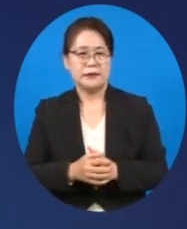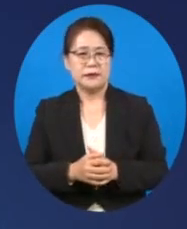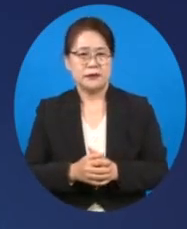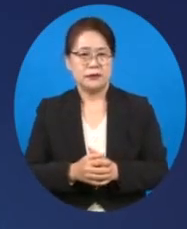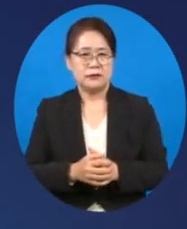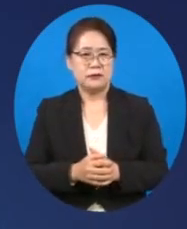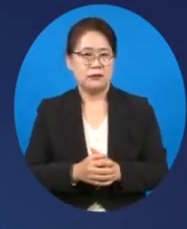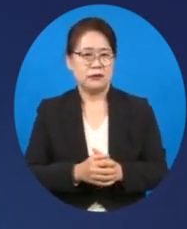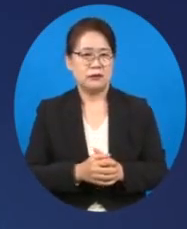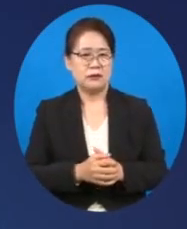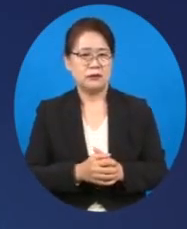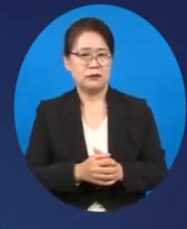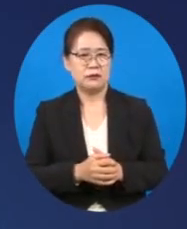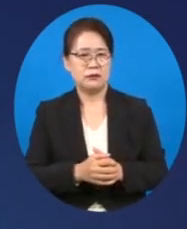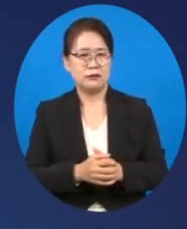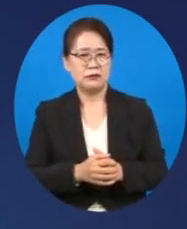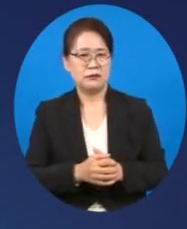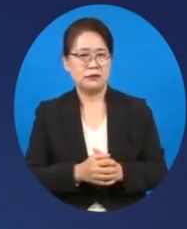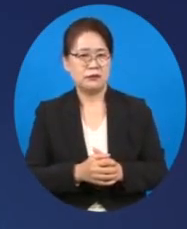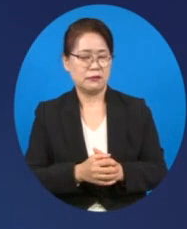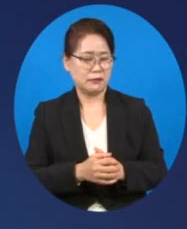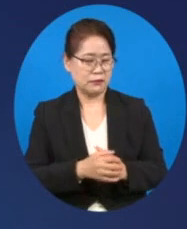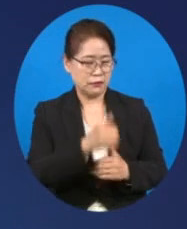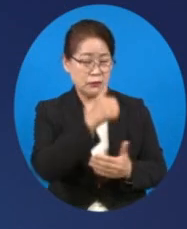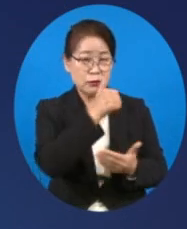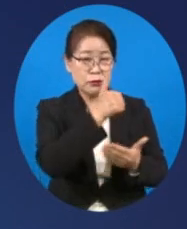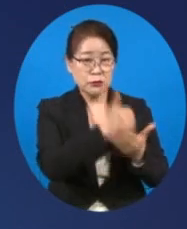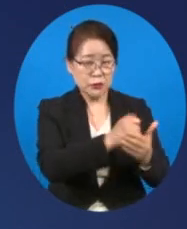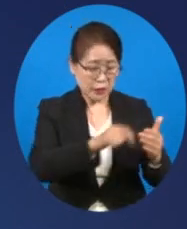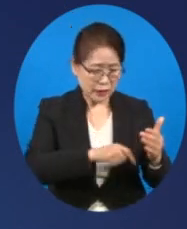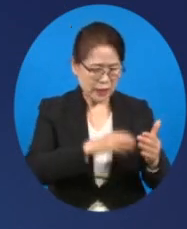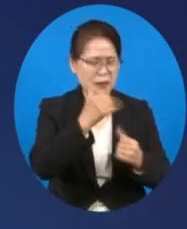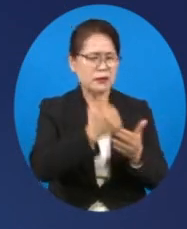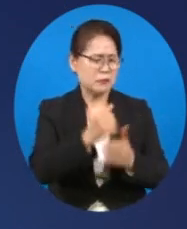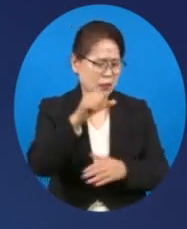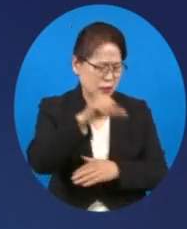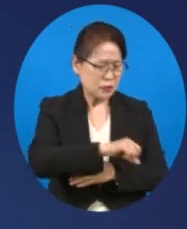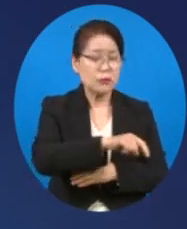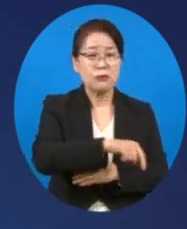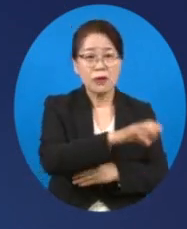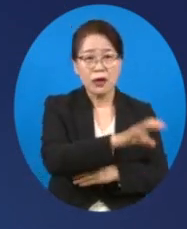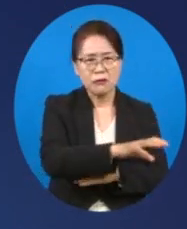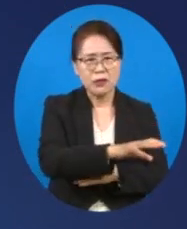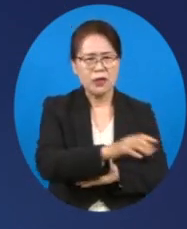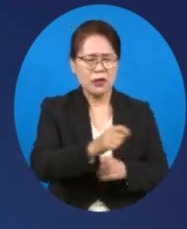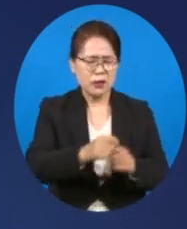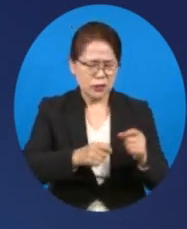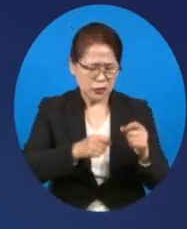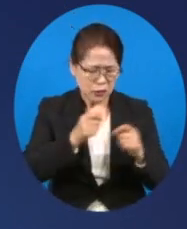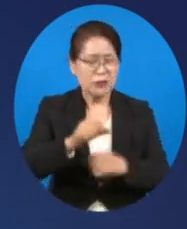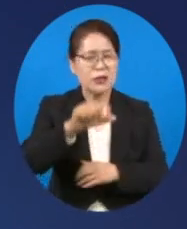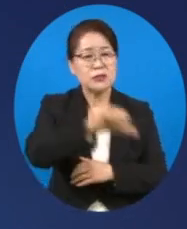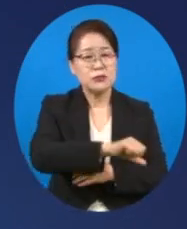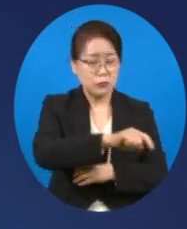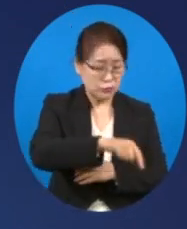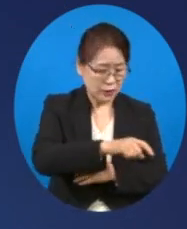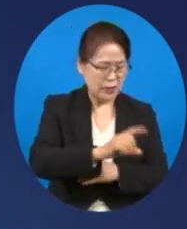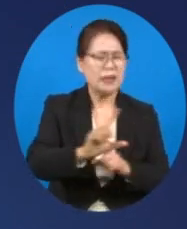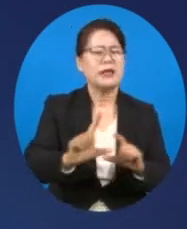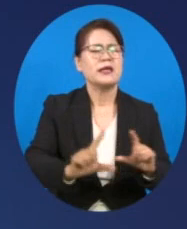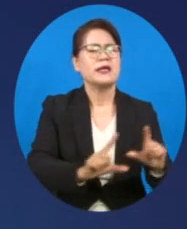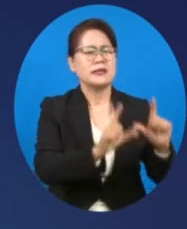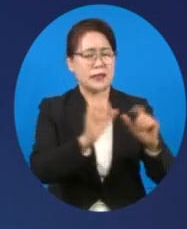그대로 두면 죄 가운데 하나님의 진노 가운데 하나님의 영원한 저주 가운데 그대로 있게 될